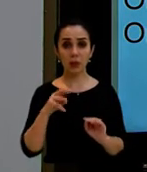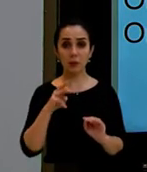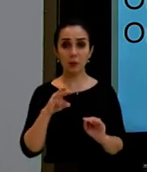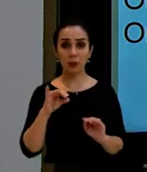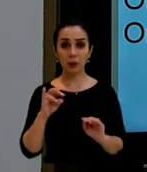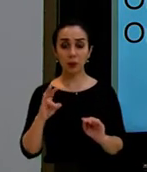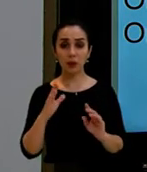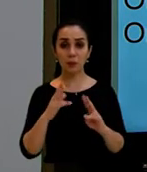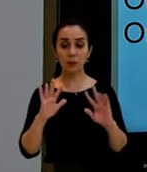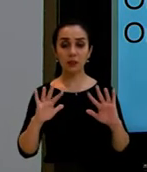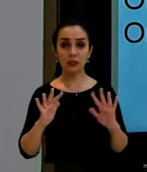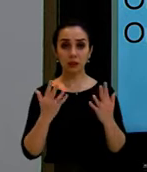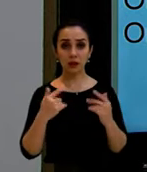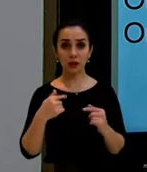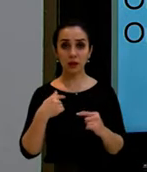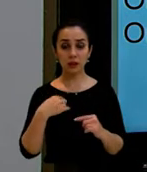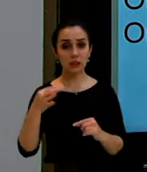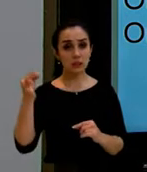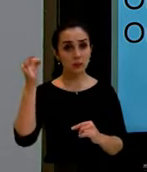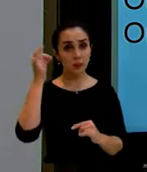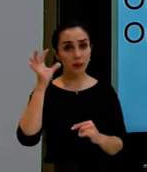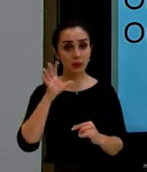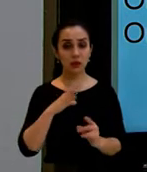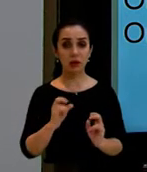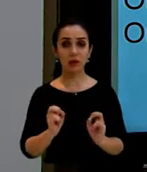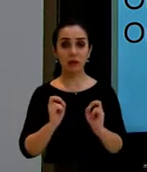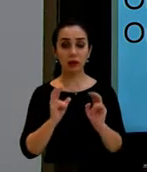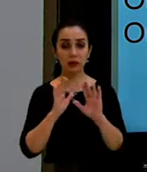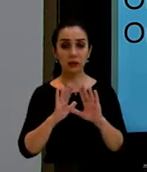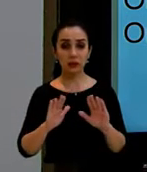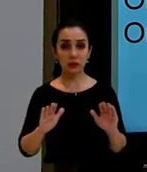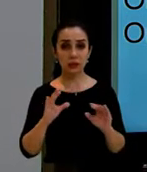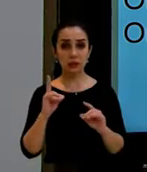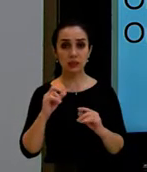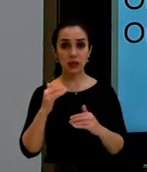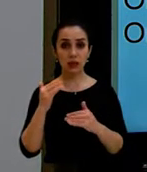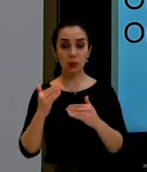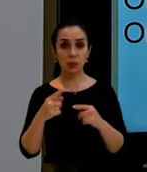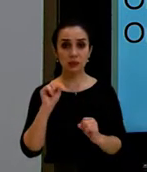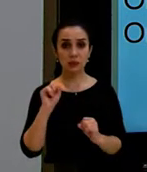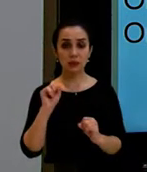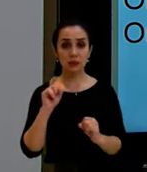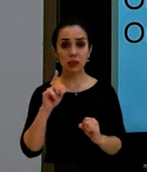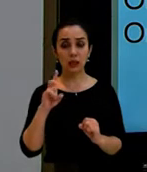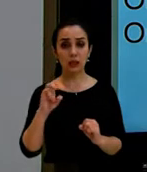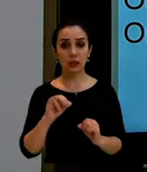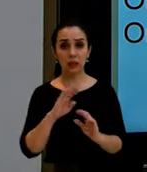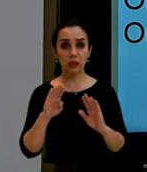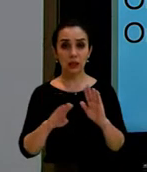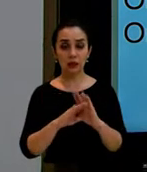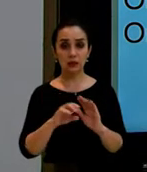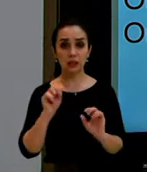минуты потрясений я вспоминал, как тихо за холмом она горит над